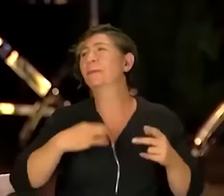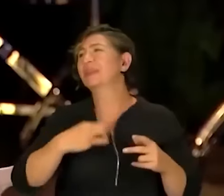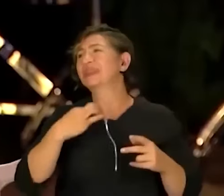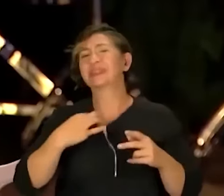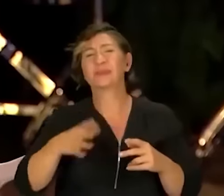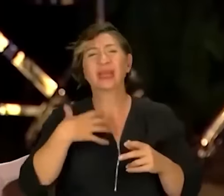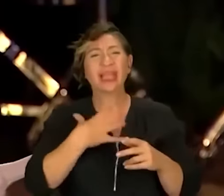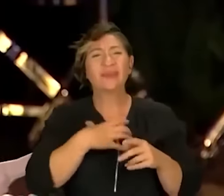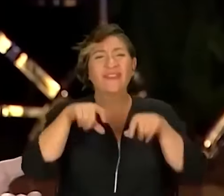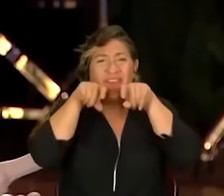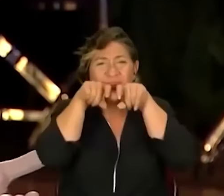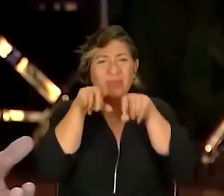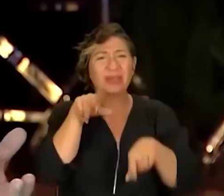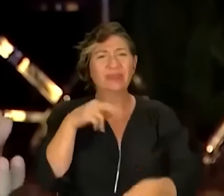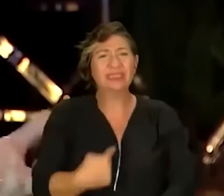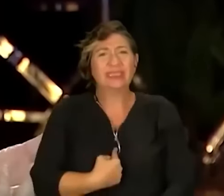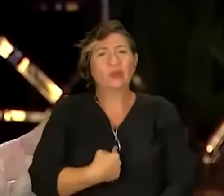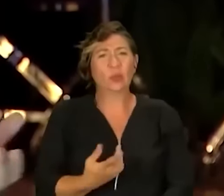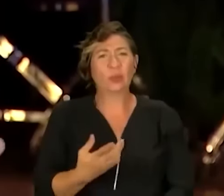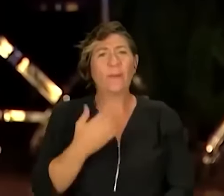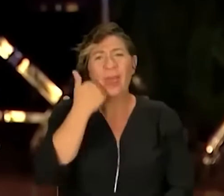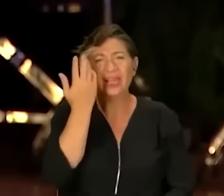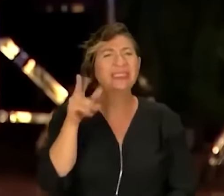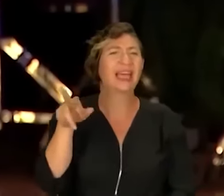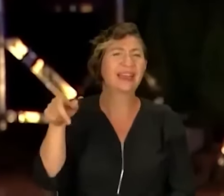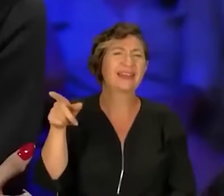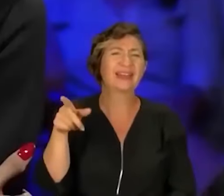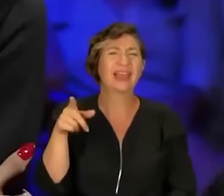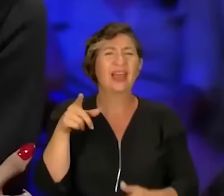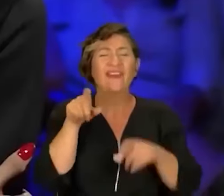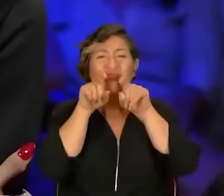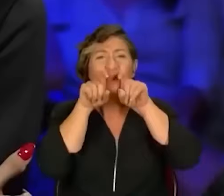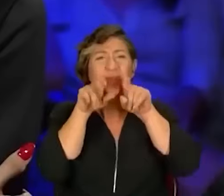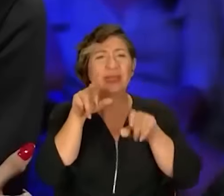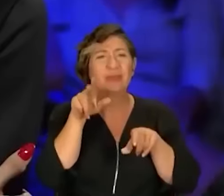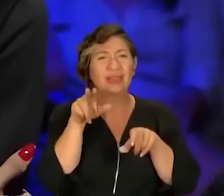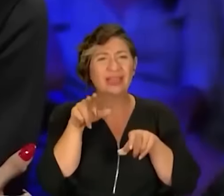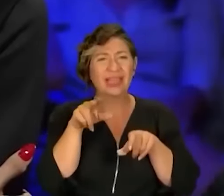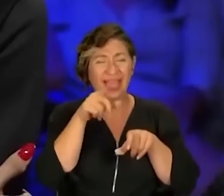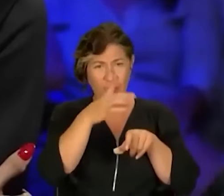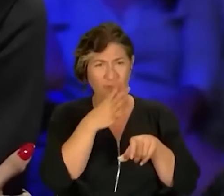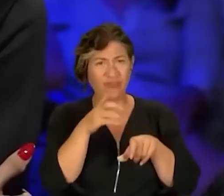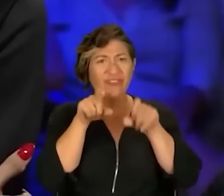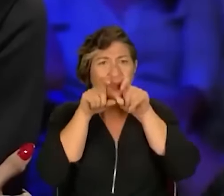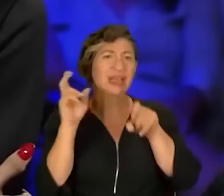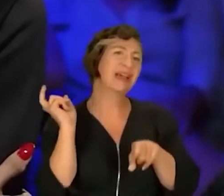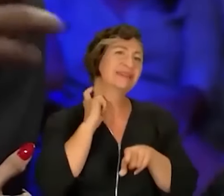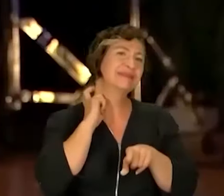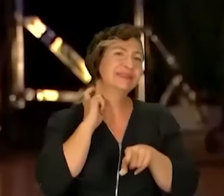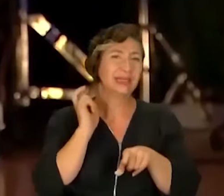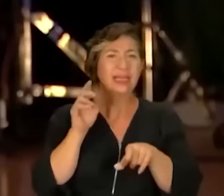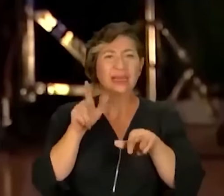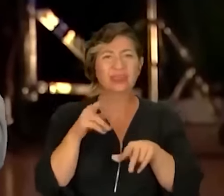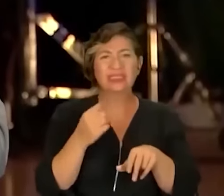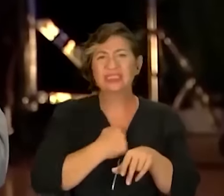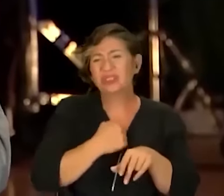vampir gibi hissediyorum kendimi yani Beyazıt da öyle vampir gibiyiz hani yok mu öyle transilvanya'da biz Ondan sonra yani